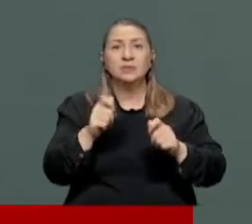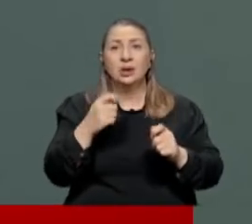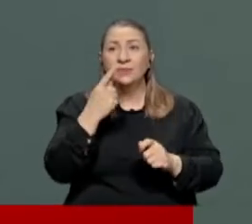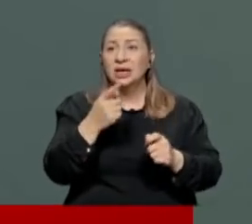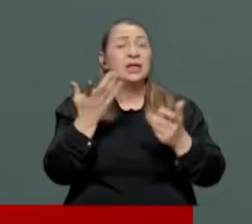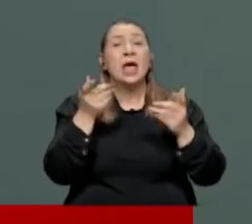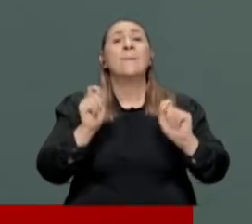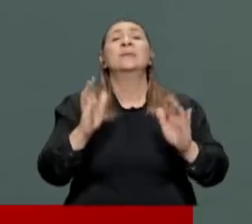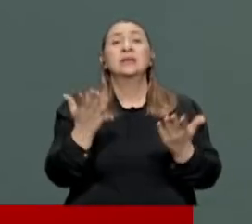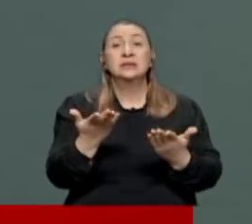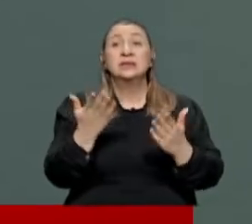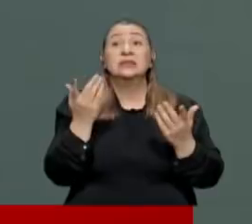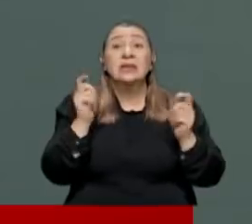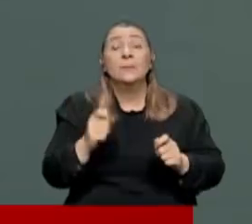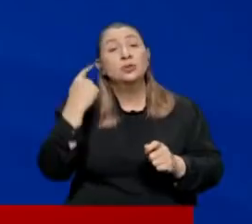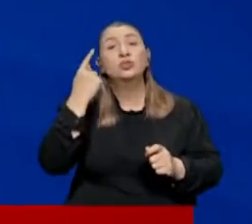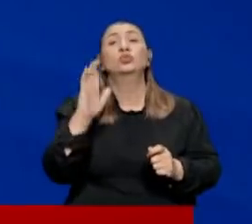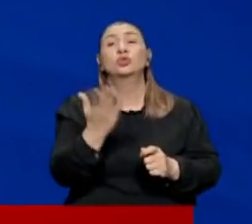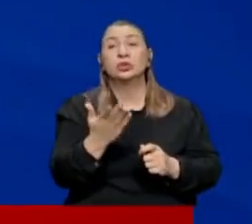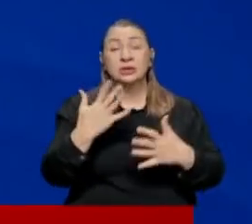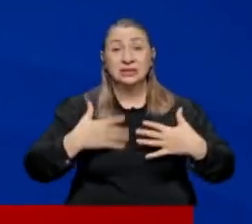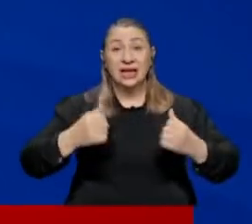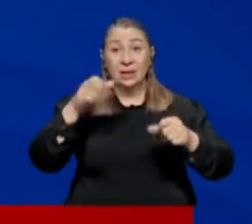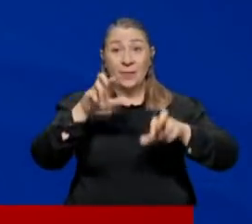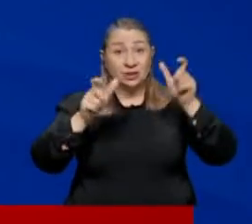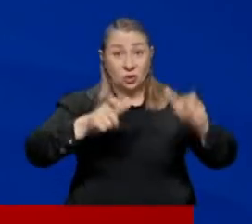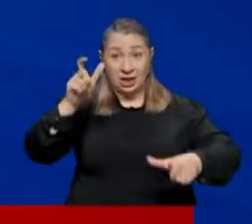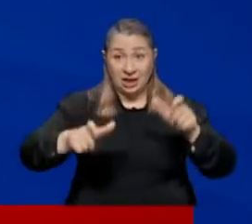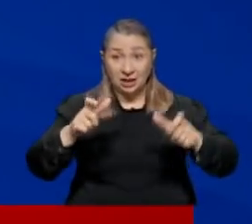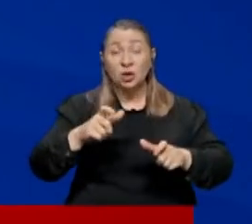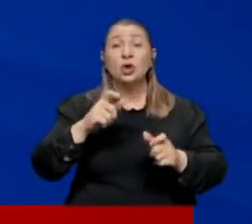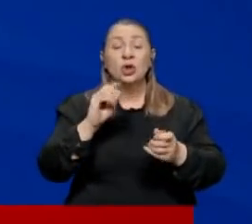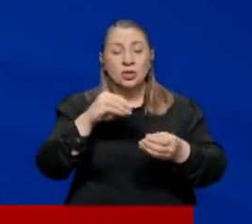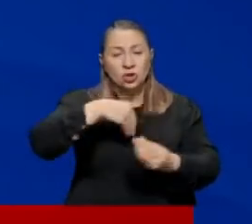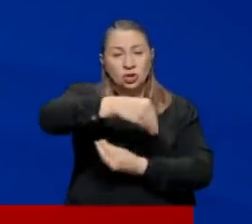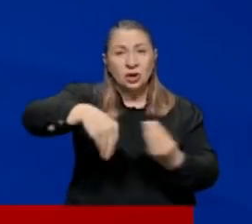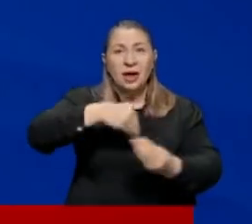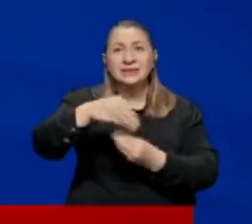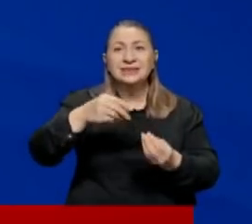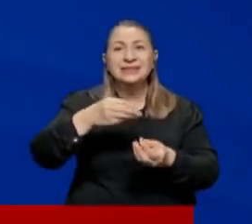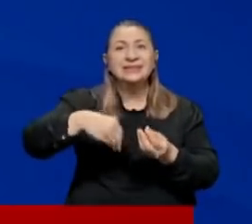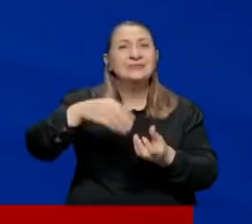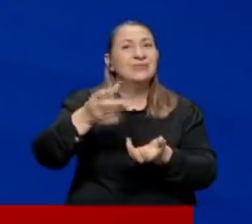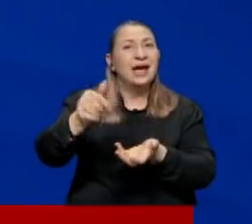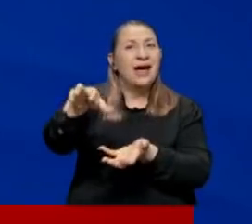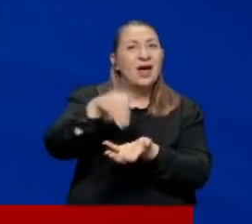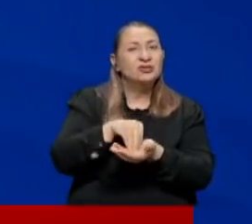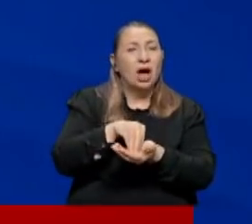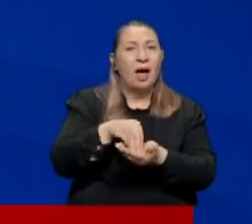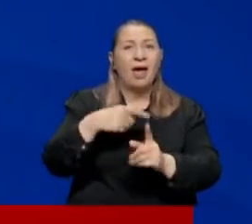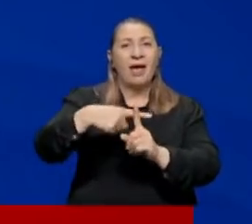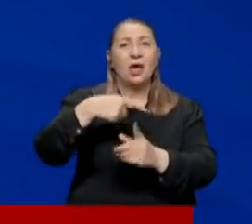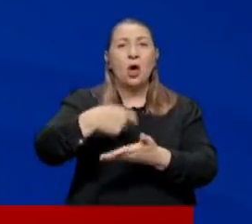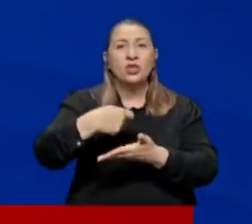yapacağım dediğin şeyleri niye yapmadın çünkü yapmaya niyetiniz yok sağlık personelinin döner sermayeden alacakları ek